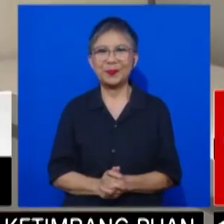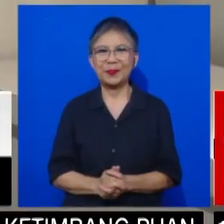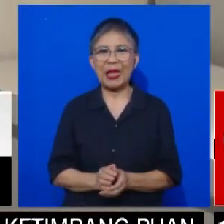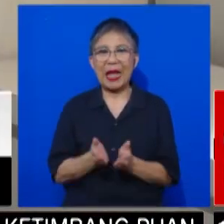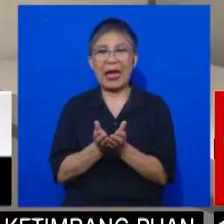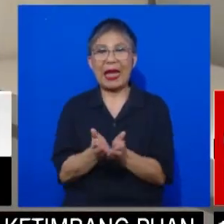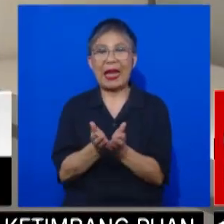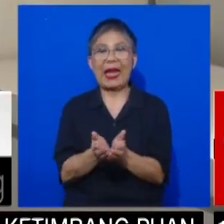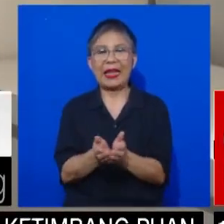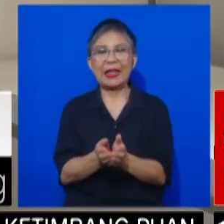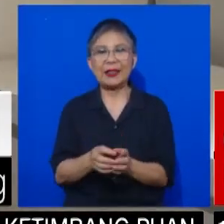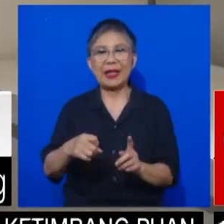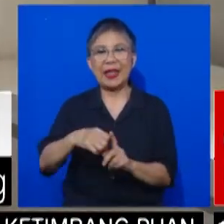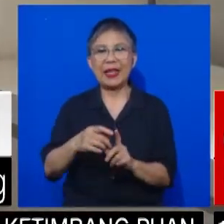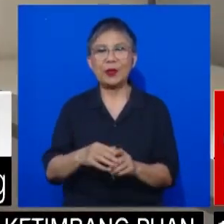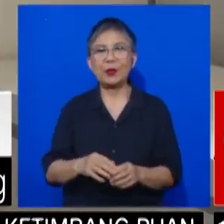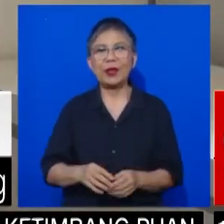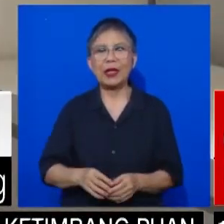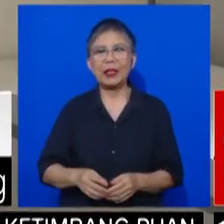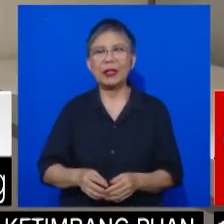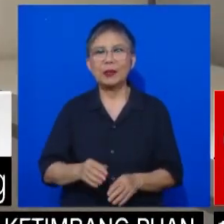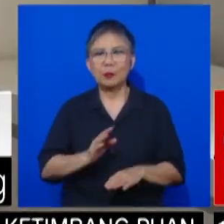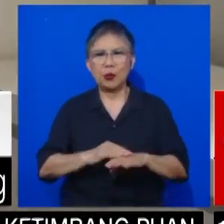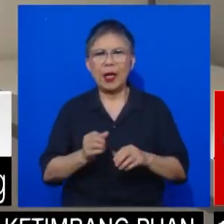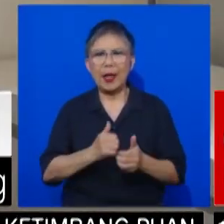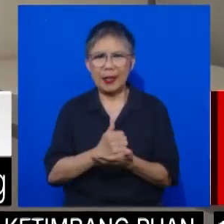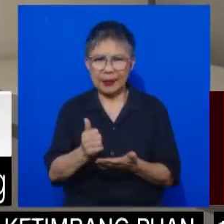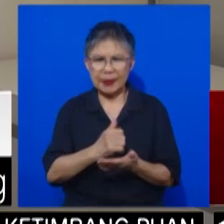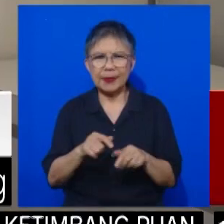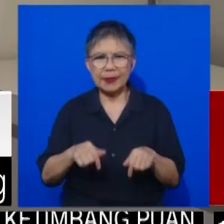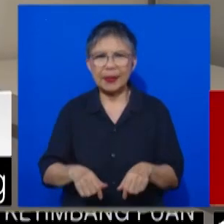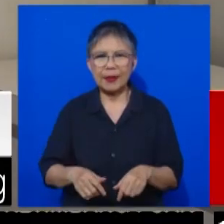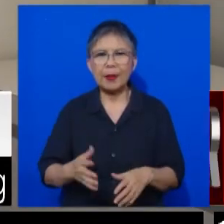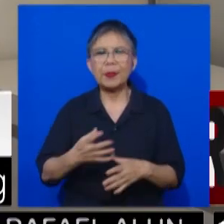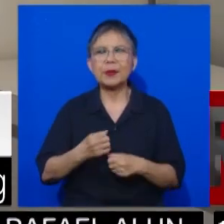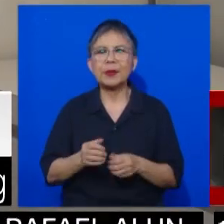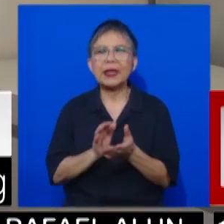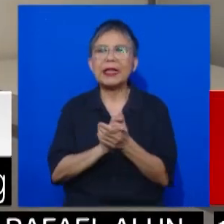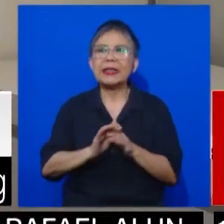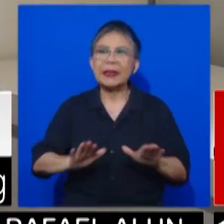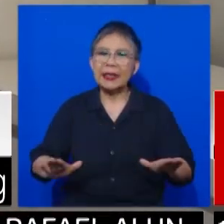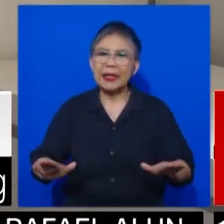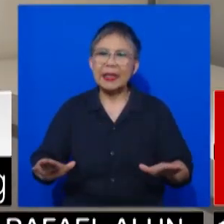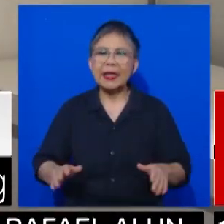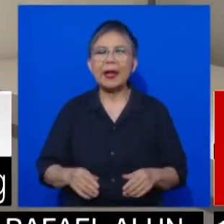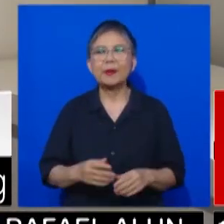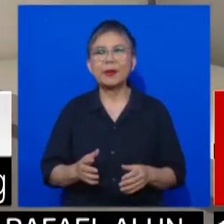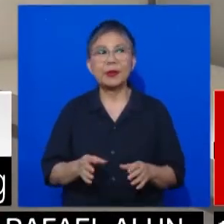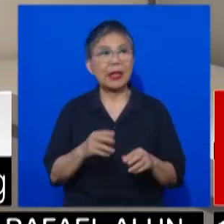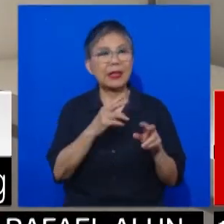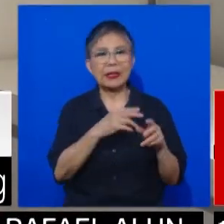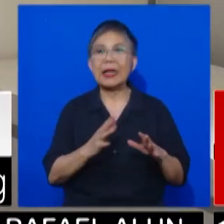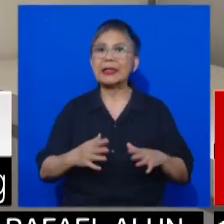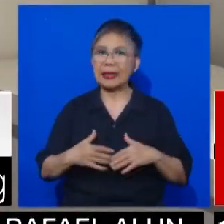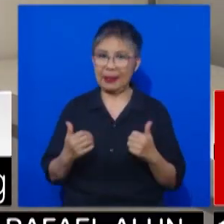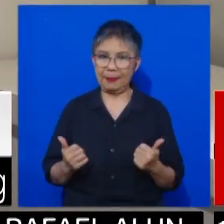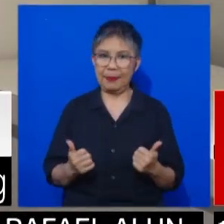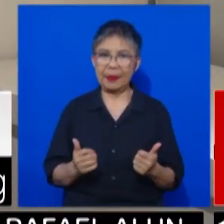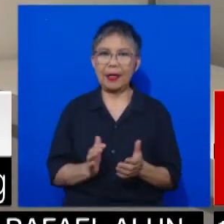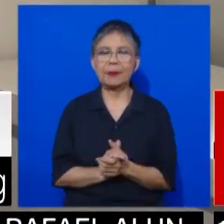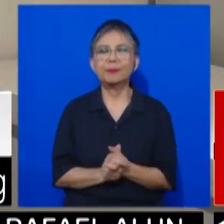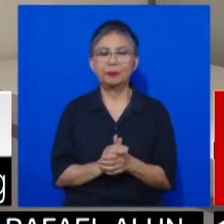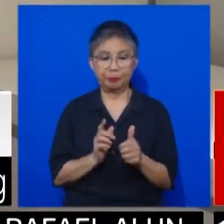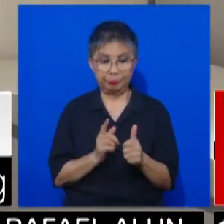Ketek ini memang menjadi sarana transportasi yang dibutuhkan oleh masyarakat yang nyaman, tertib, dan memberikan aspek keselamatan. Dan